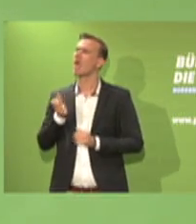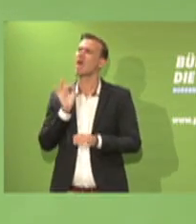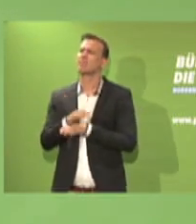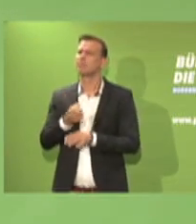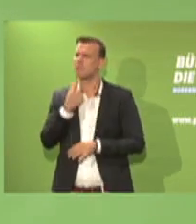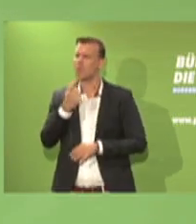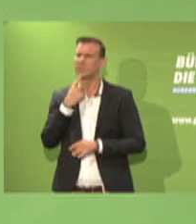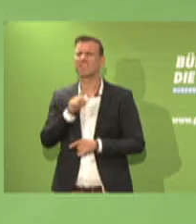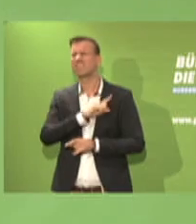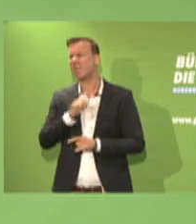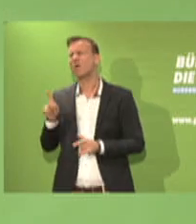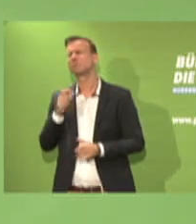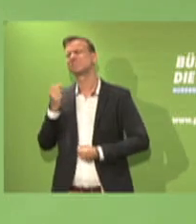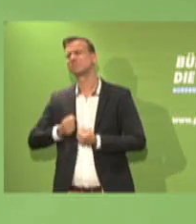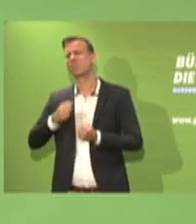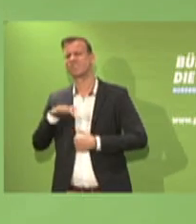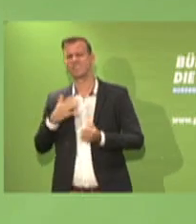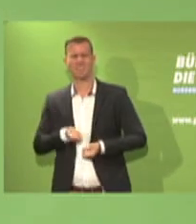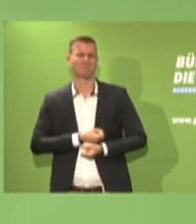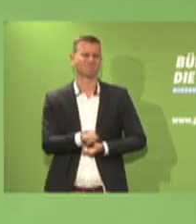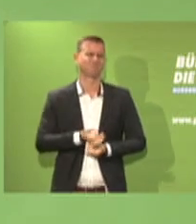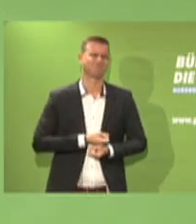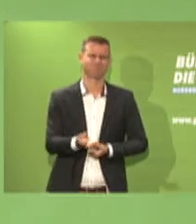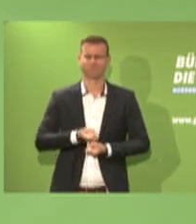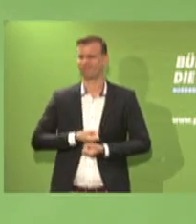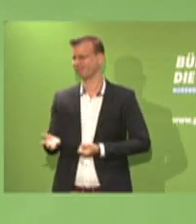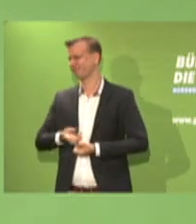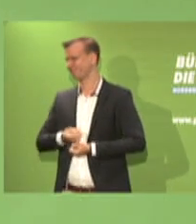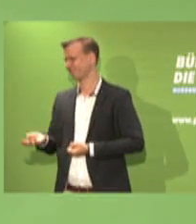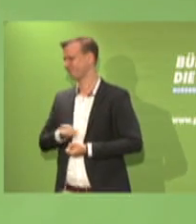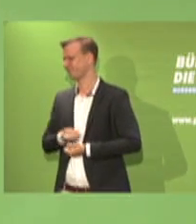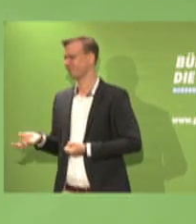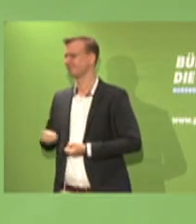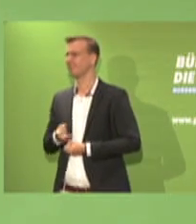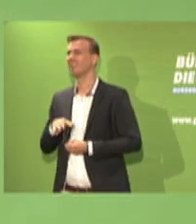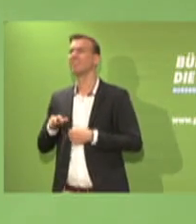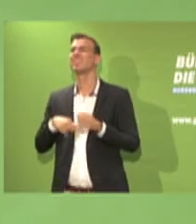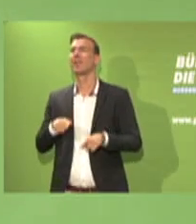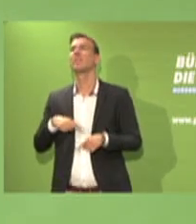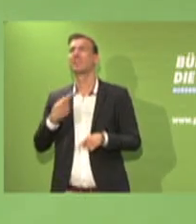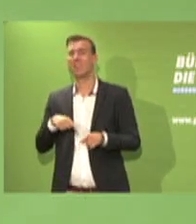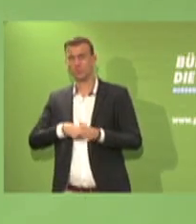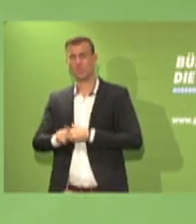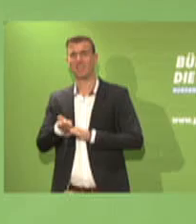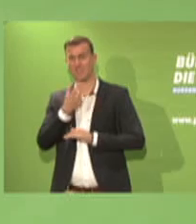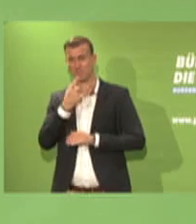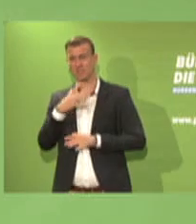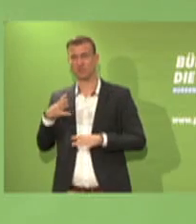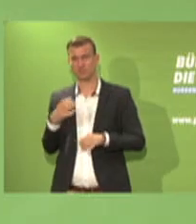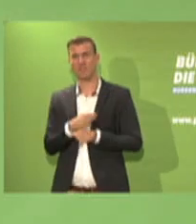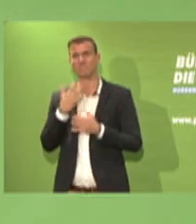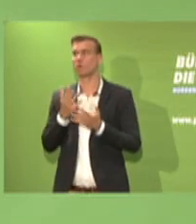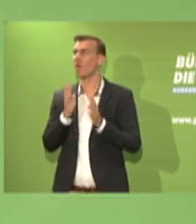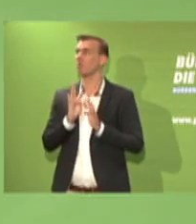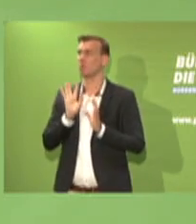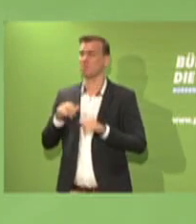Tonnen in die Tierhaltung fahren und damit den Tieren überhaupt ermöglichen, diese Haltung zu überleben. Sonst